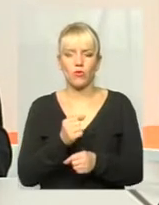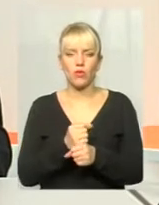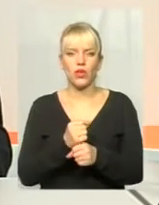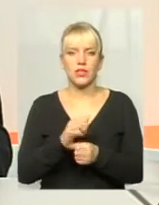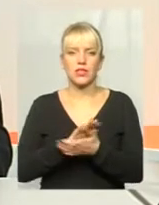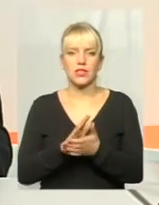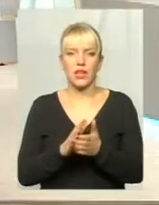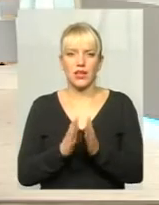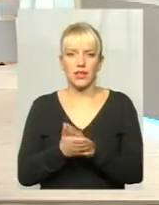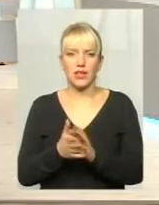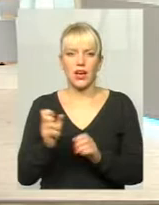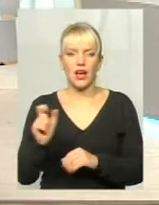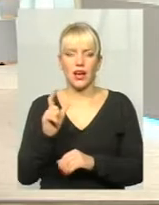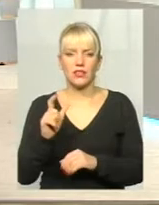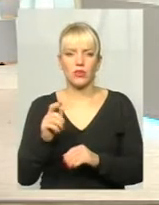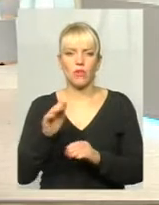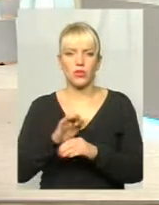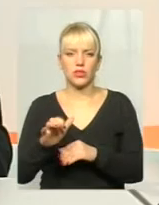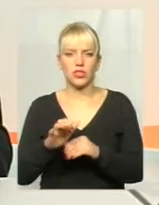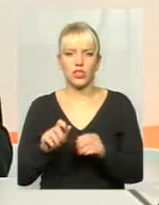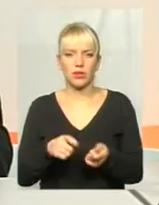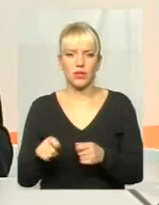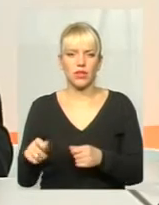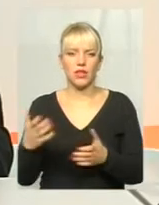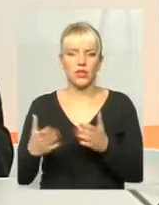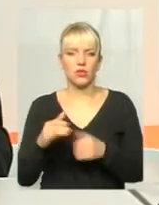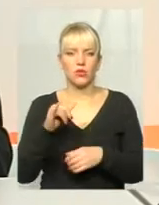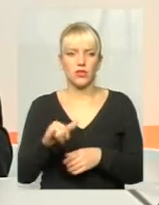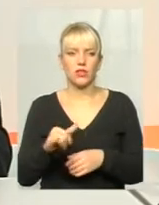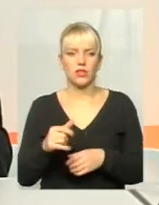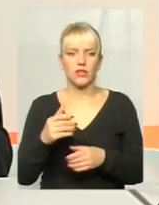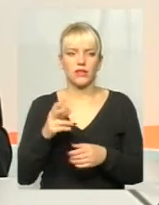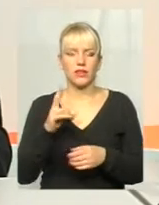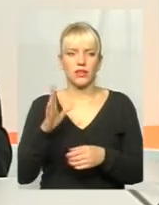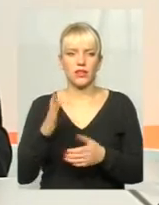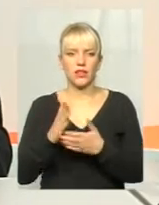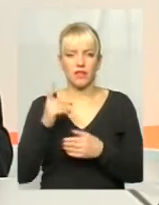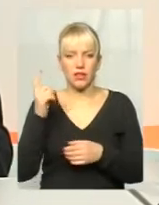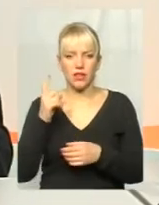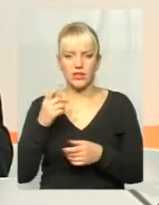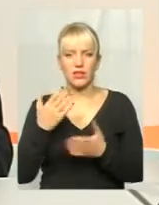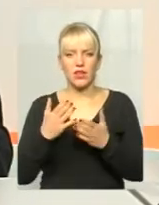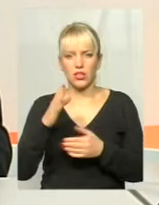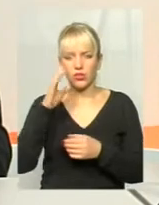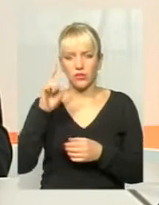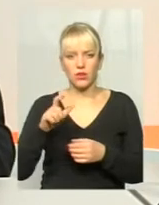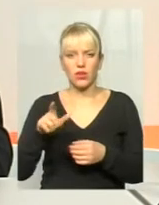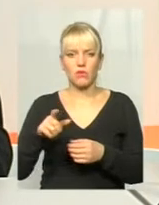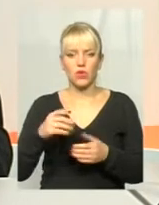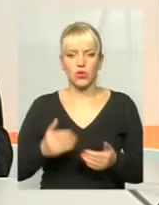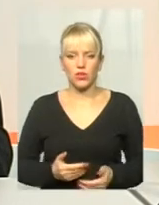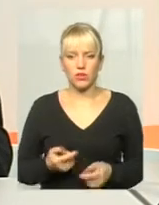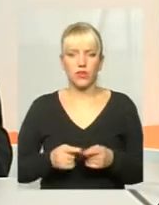газопостачання. Якщо квартира власний господар, якщо він там проживає, він